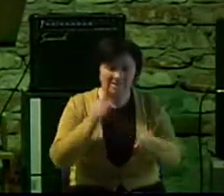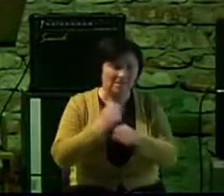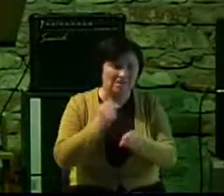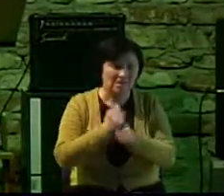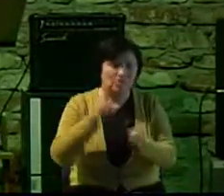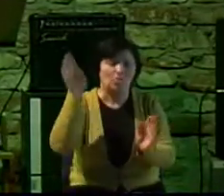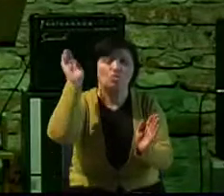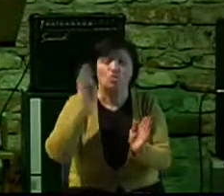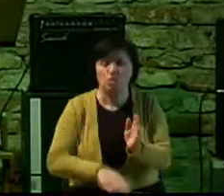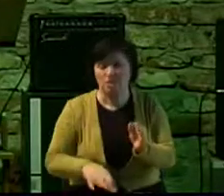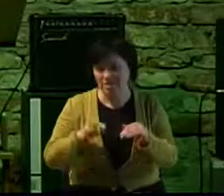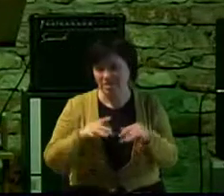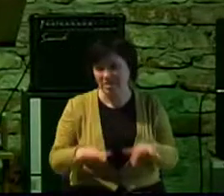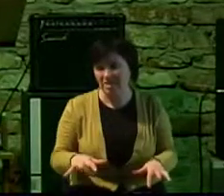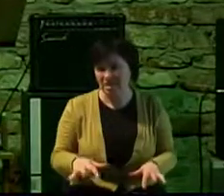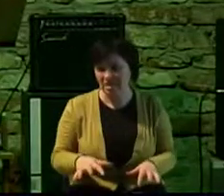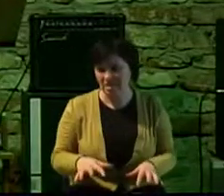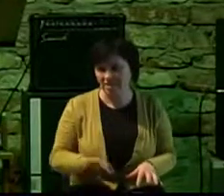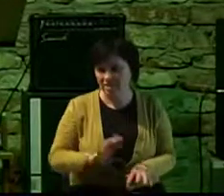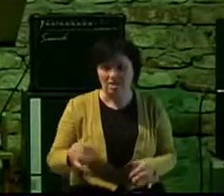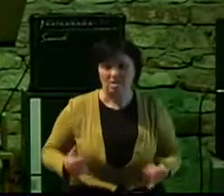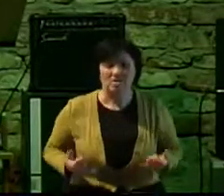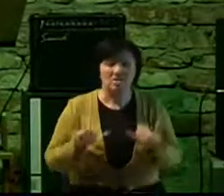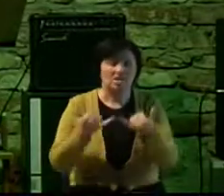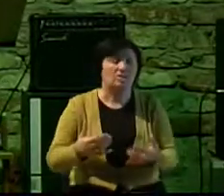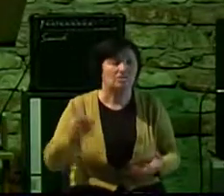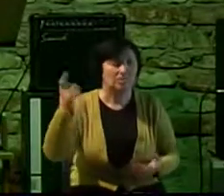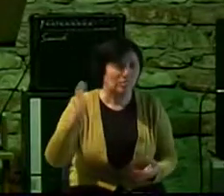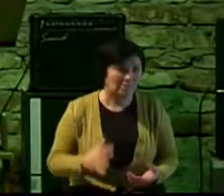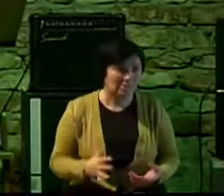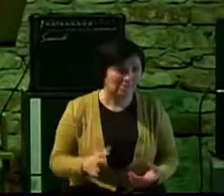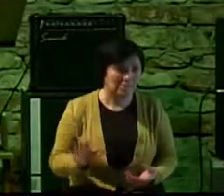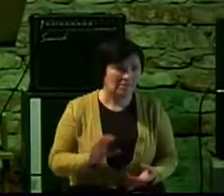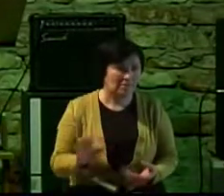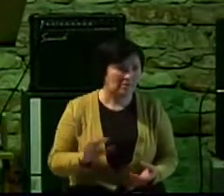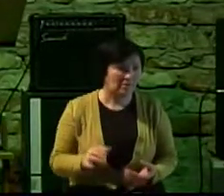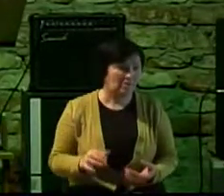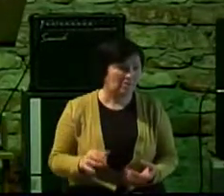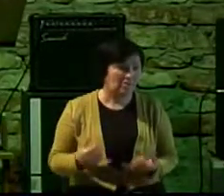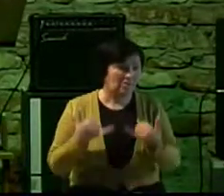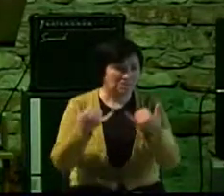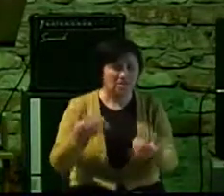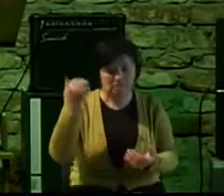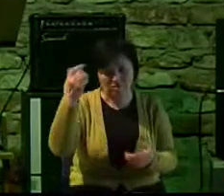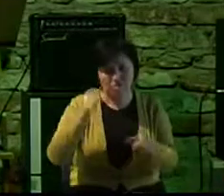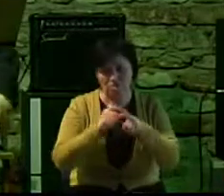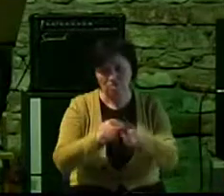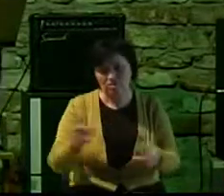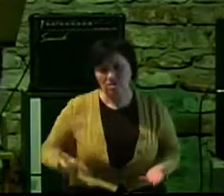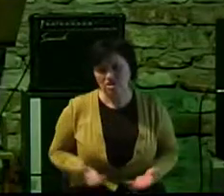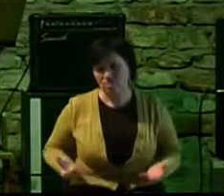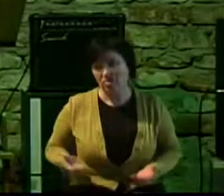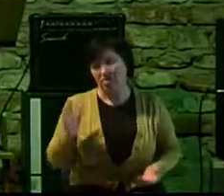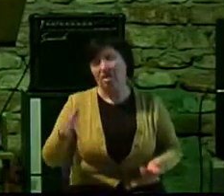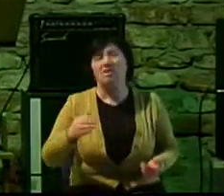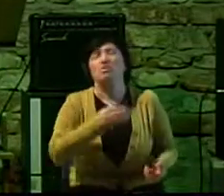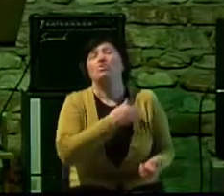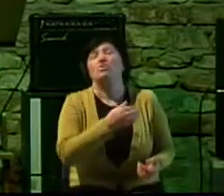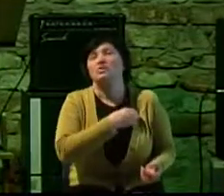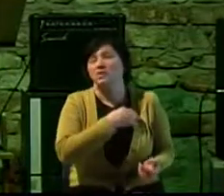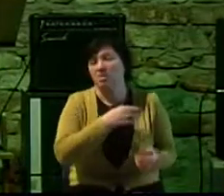гораздо худшие дела, которые не чтят Господа, не чтят Его Слова, живут так, как им